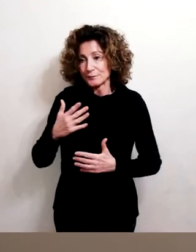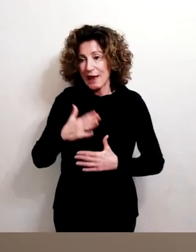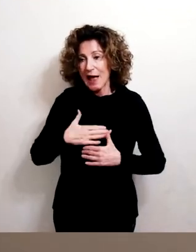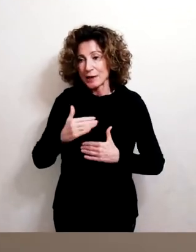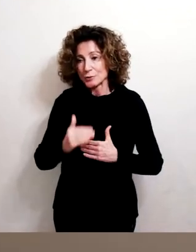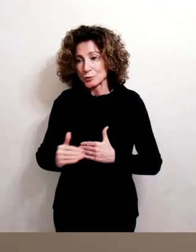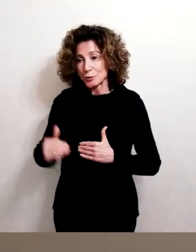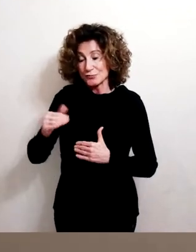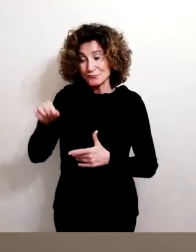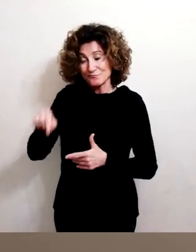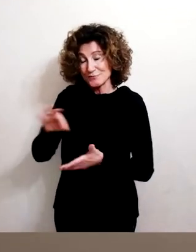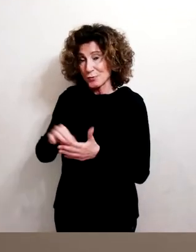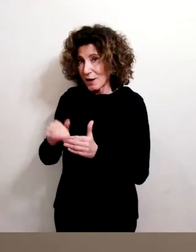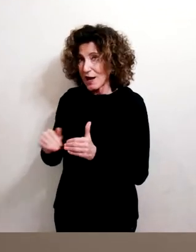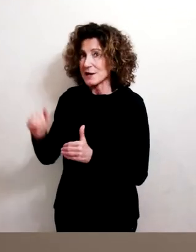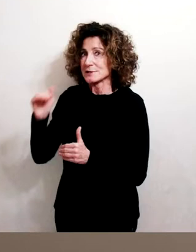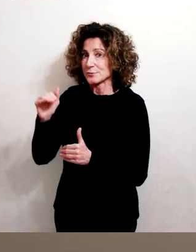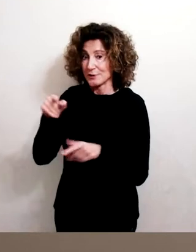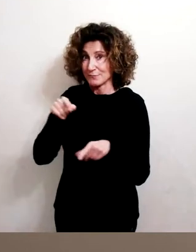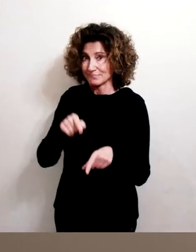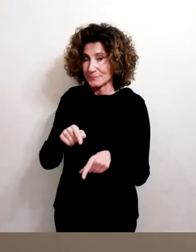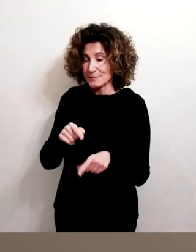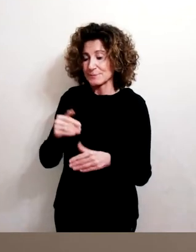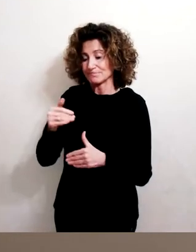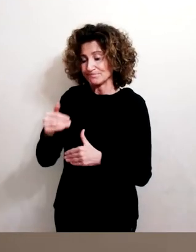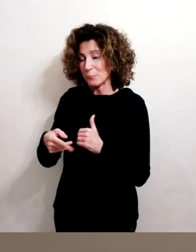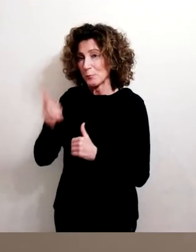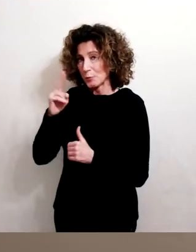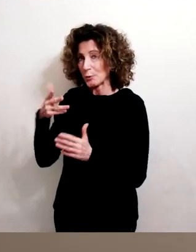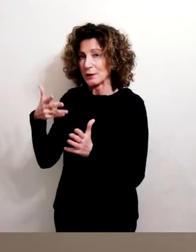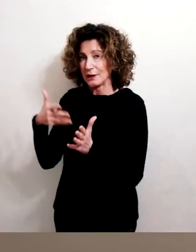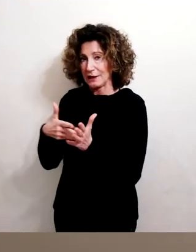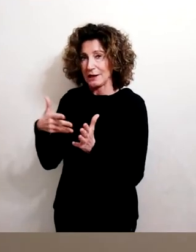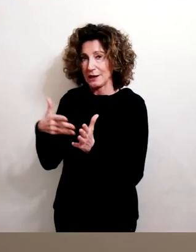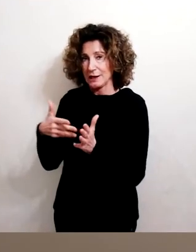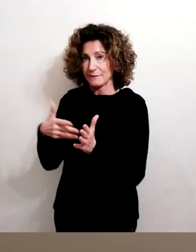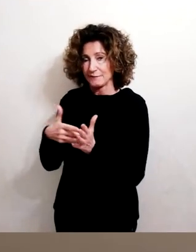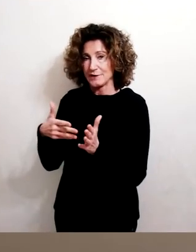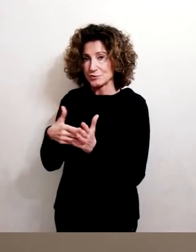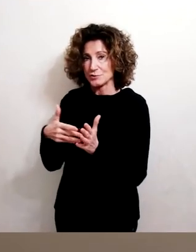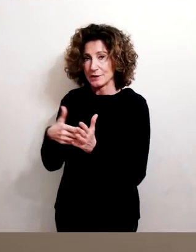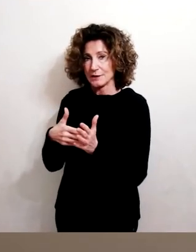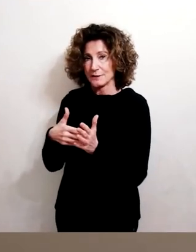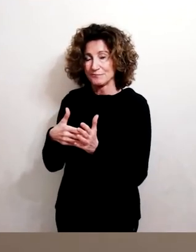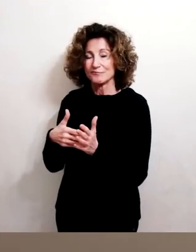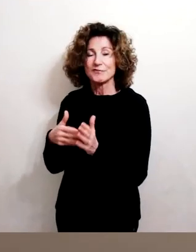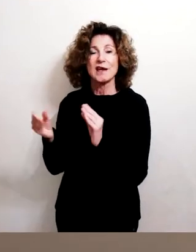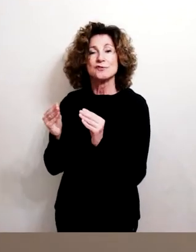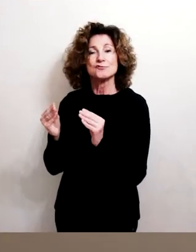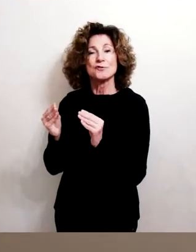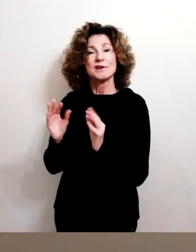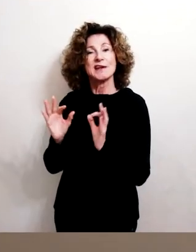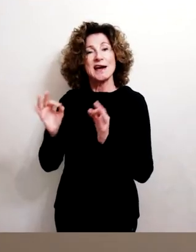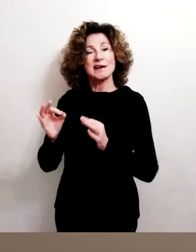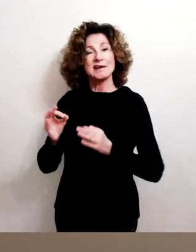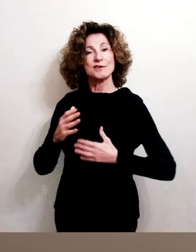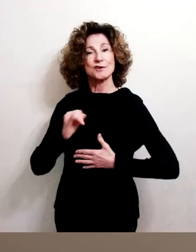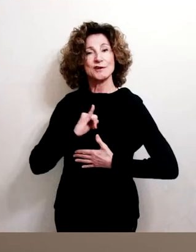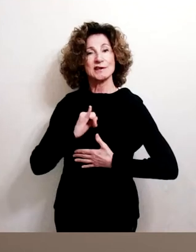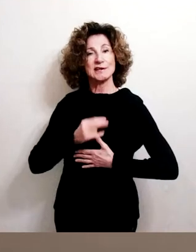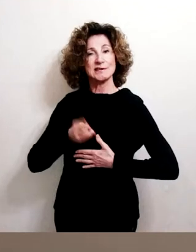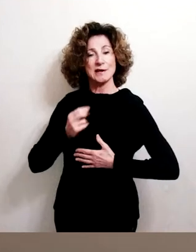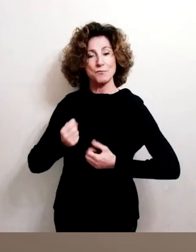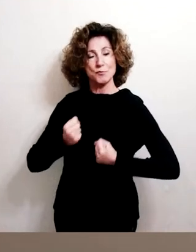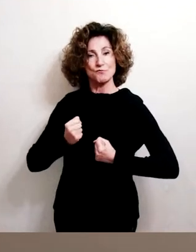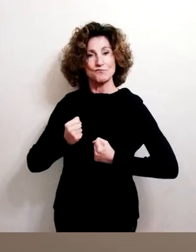e quindi alle scuole superiori questo processo è più difficile perché i ragazzi arrivano ad essere